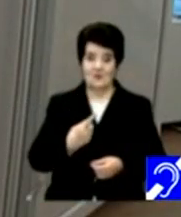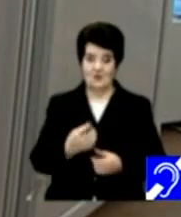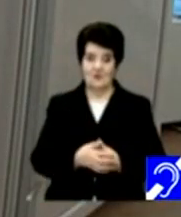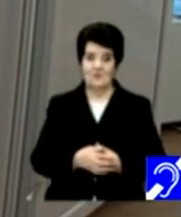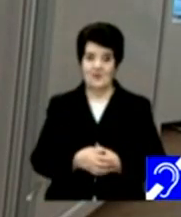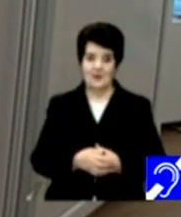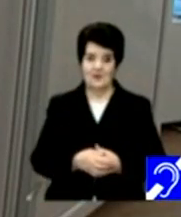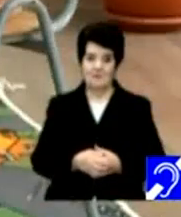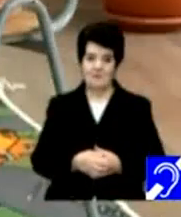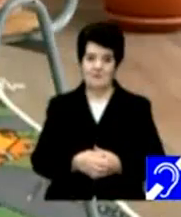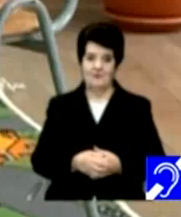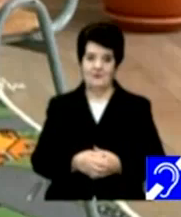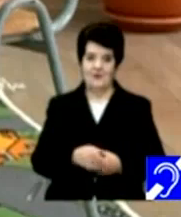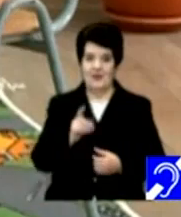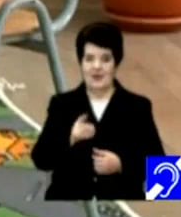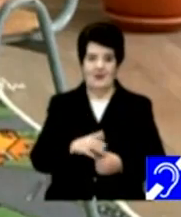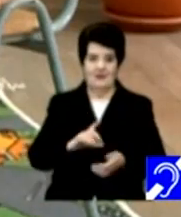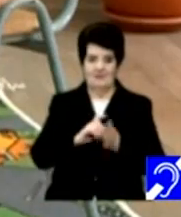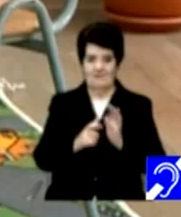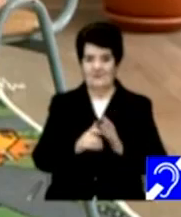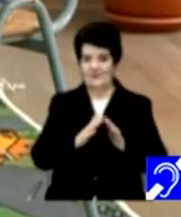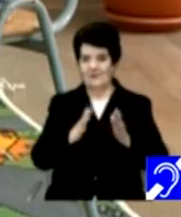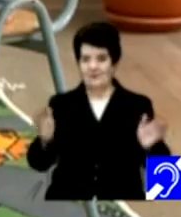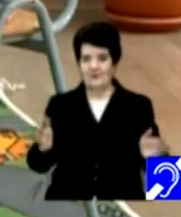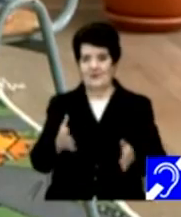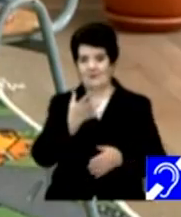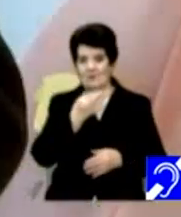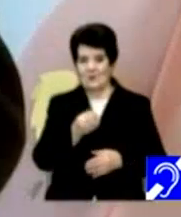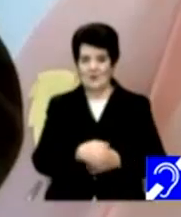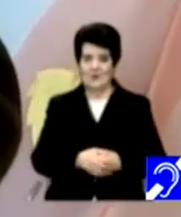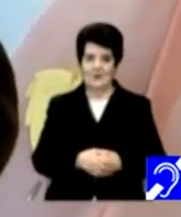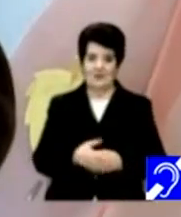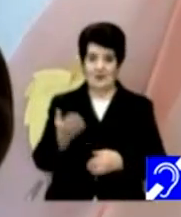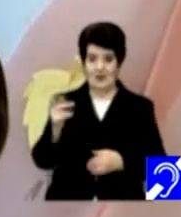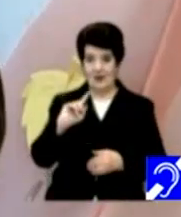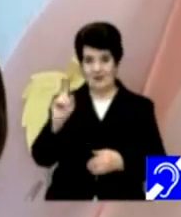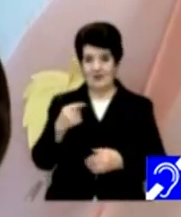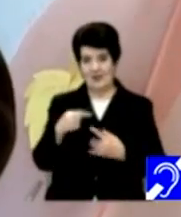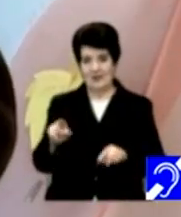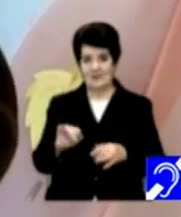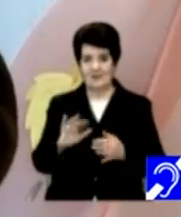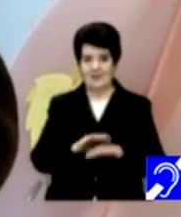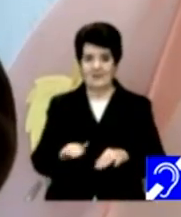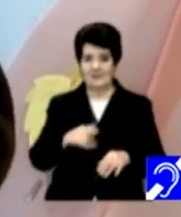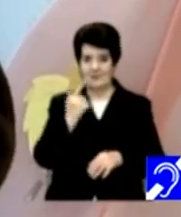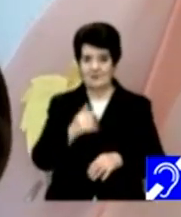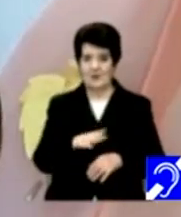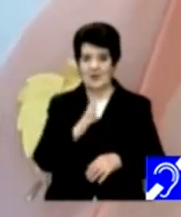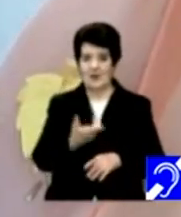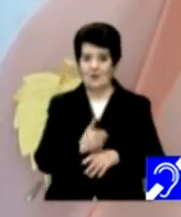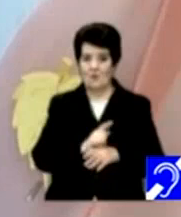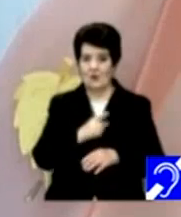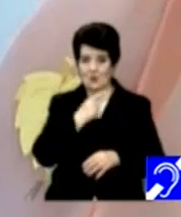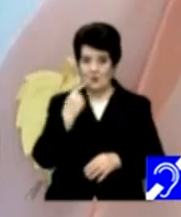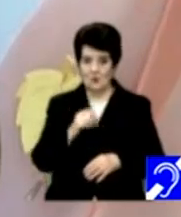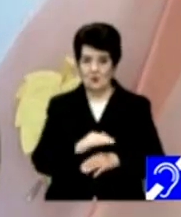mutăm în așa grădiniță mare, spațioasă, unde copii erau mulți, chiar și acolo erau foarte mulți copii. Deci numai astăzi, 15, au fost